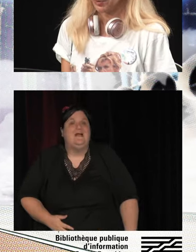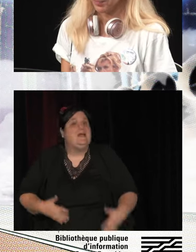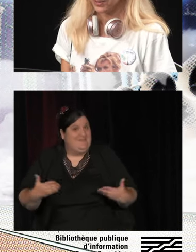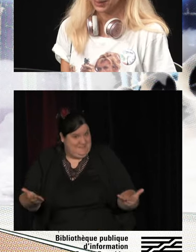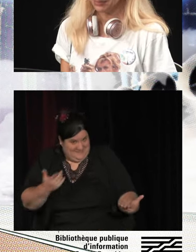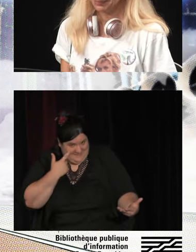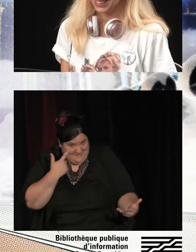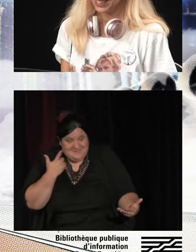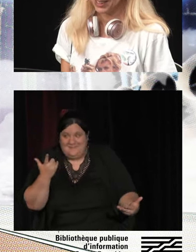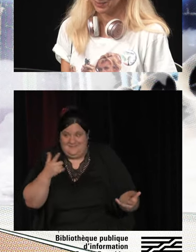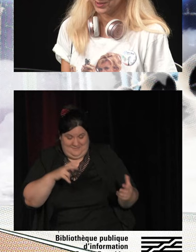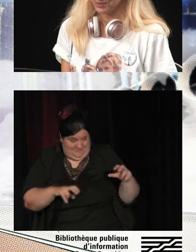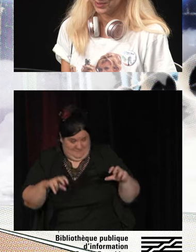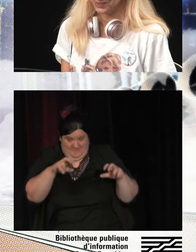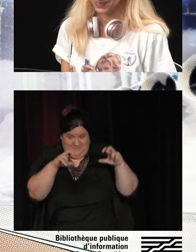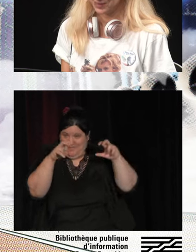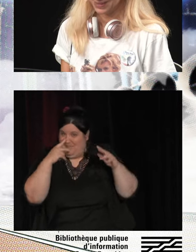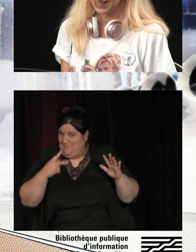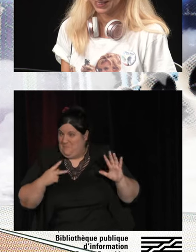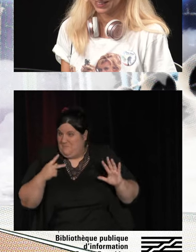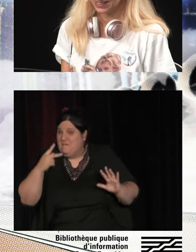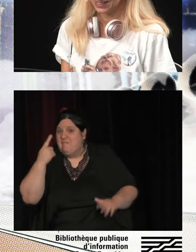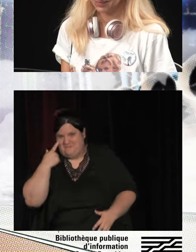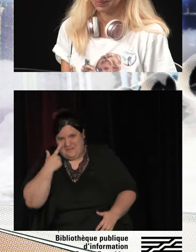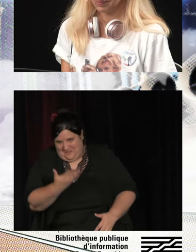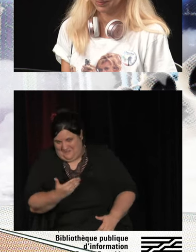Eh, vous voyez, il y en a de plus en plus, hein. Il y en a de plus en plus. Hop là.